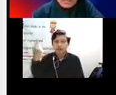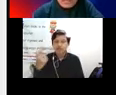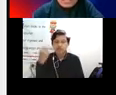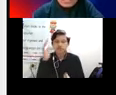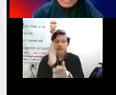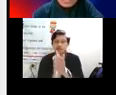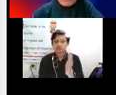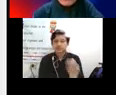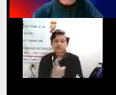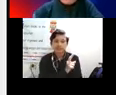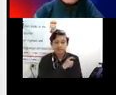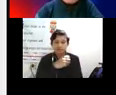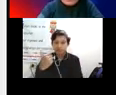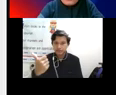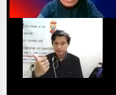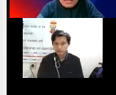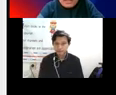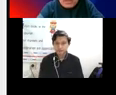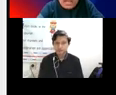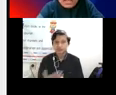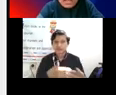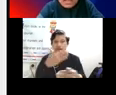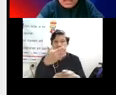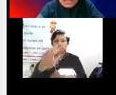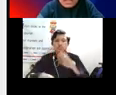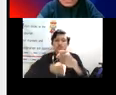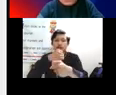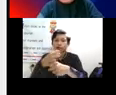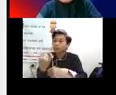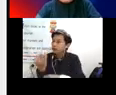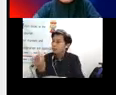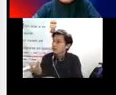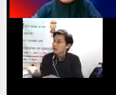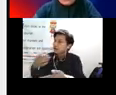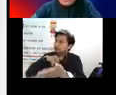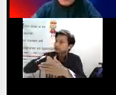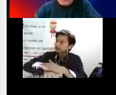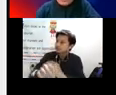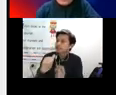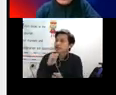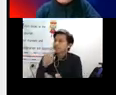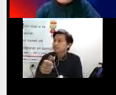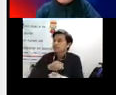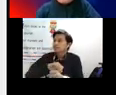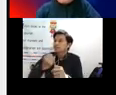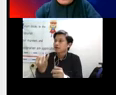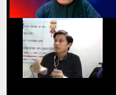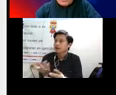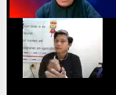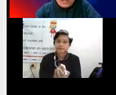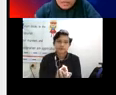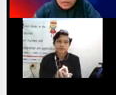kita masukkan ke sini untuk tahun penerbitnya juga kita masukkan untuk data buku ini